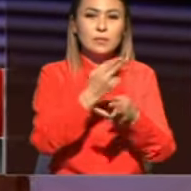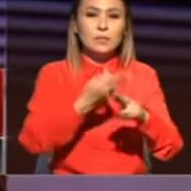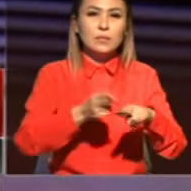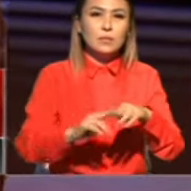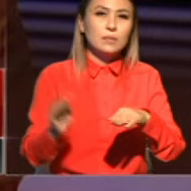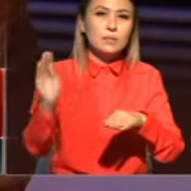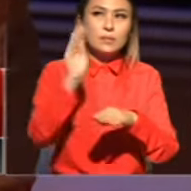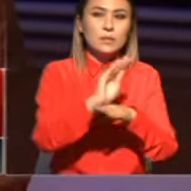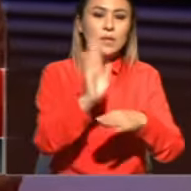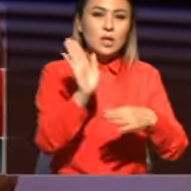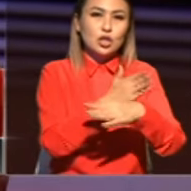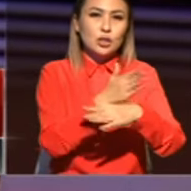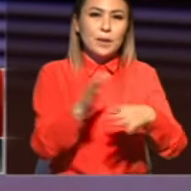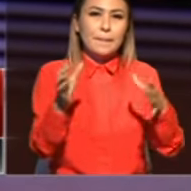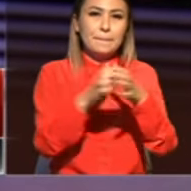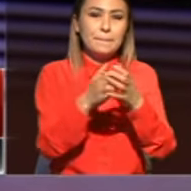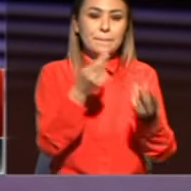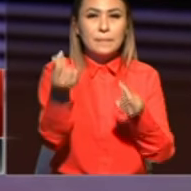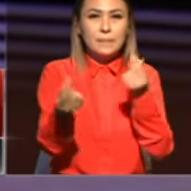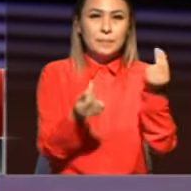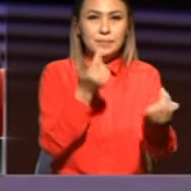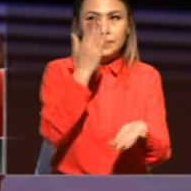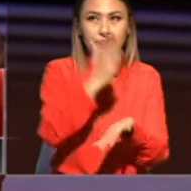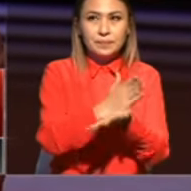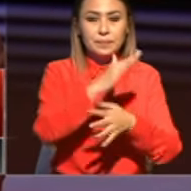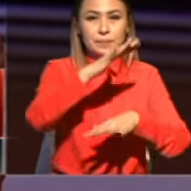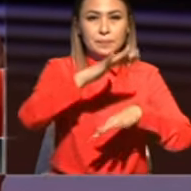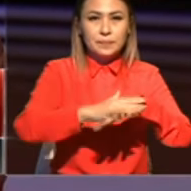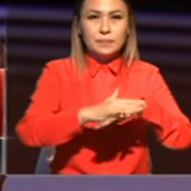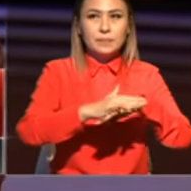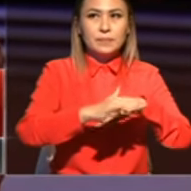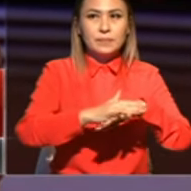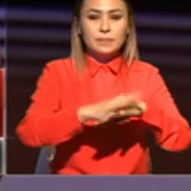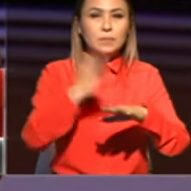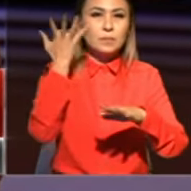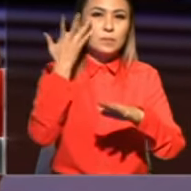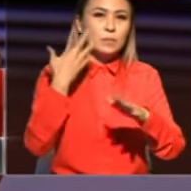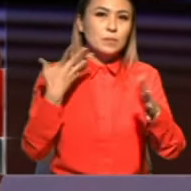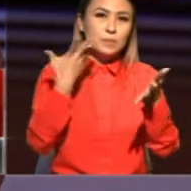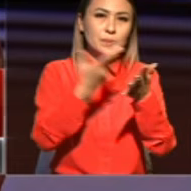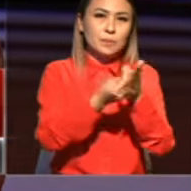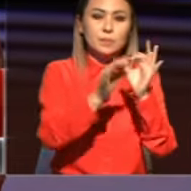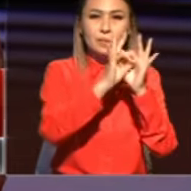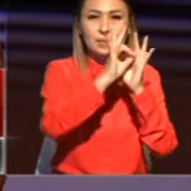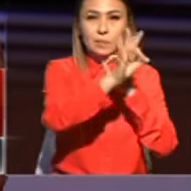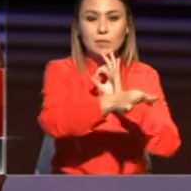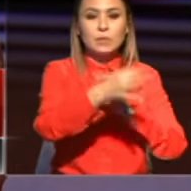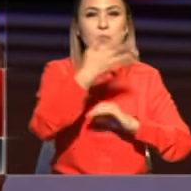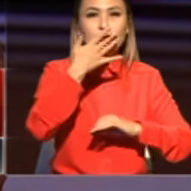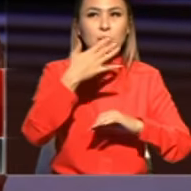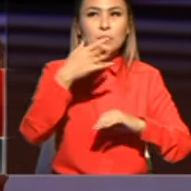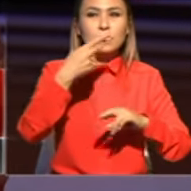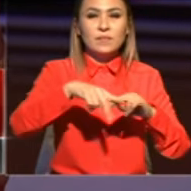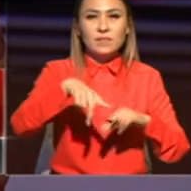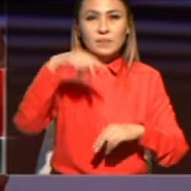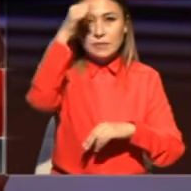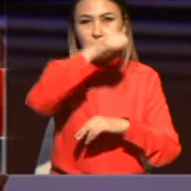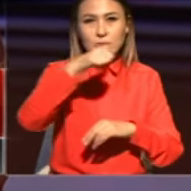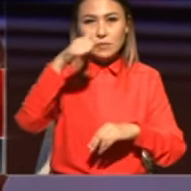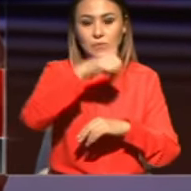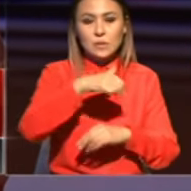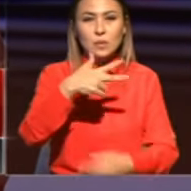қатар жеке компаниялар да төлеп отыр, банктер. Солардың жаңа погашение дейді биылғы, біз шетелге биылғы жылы